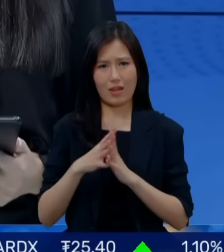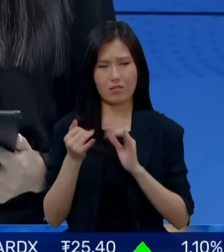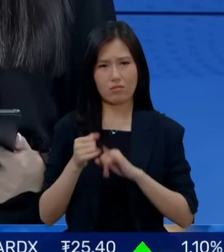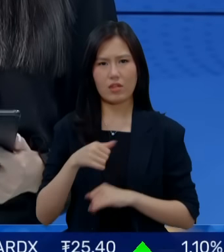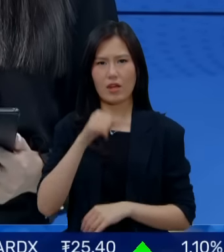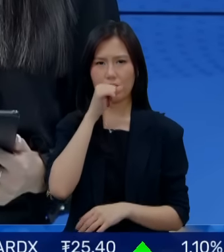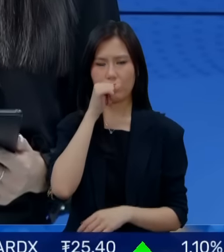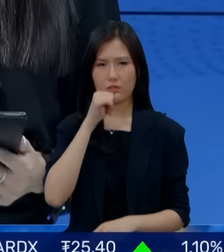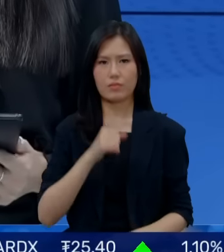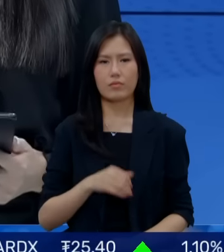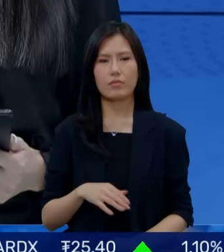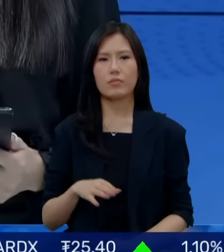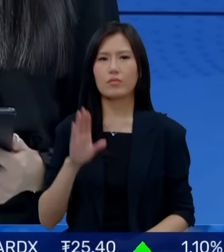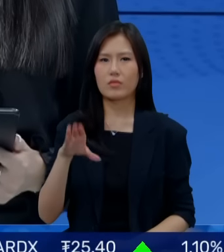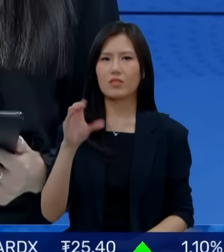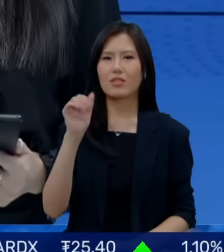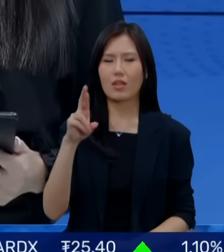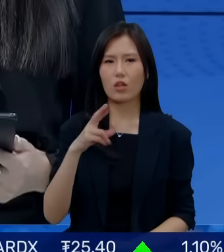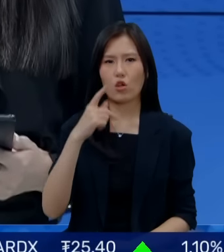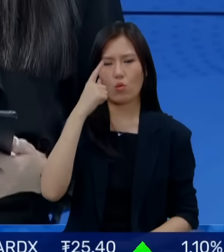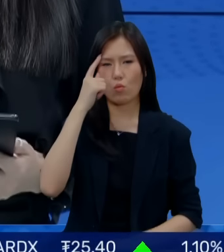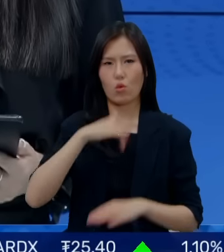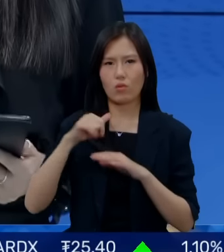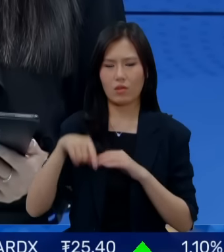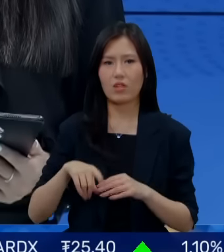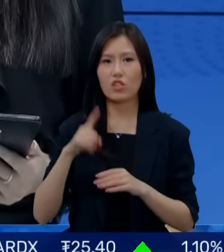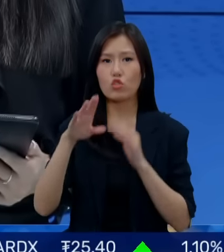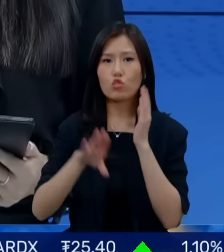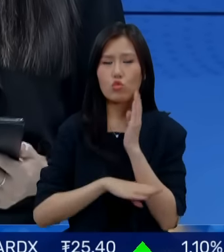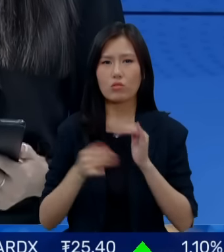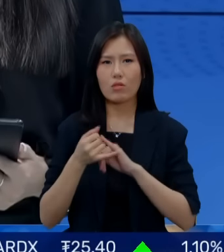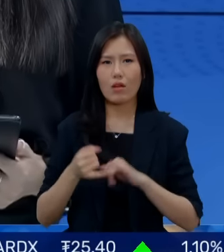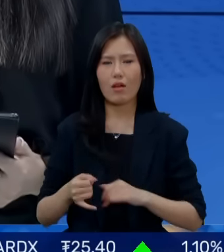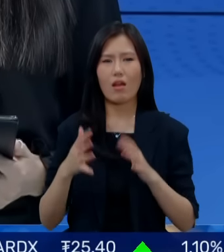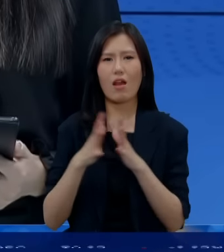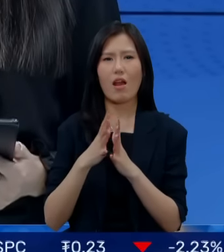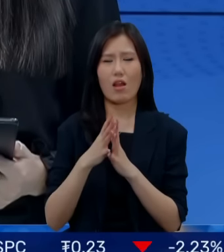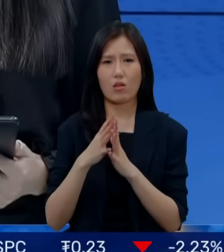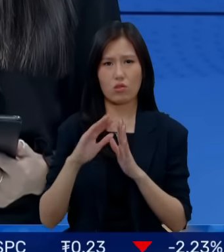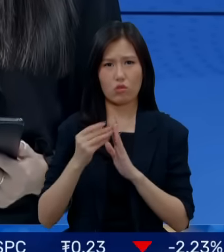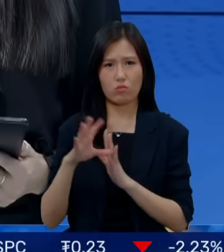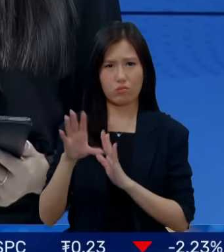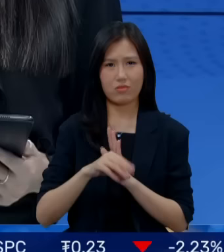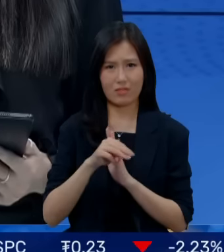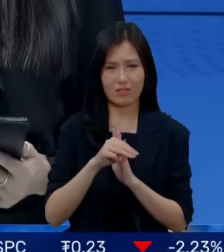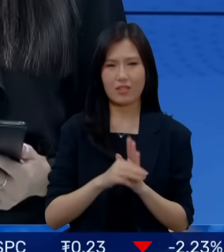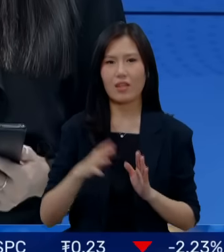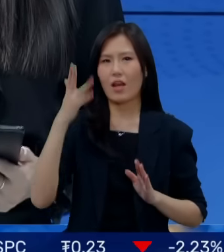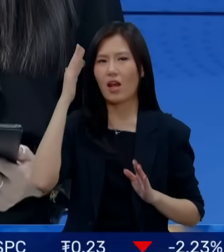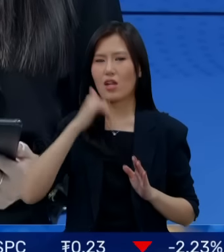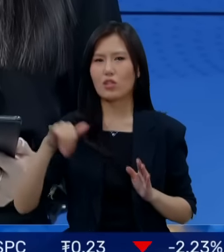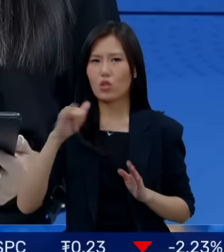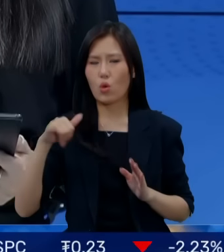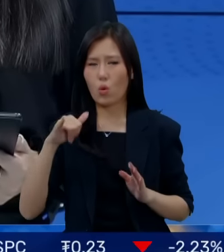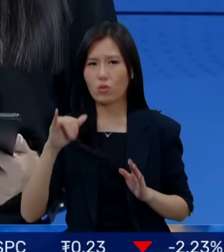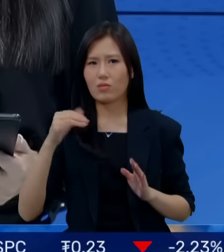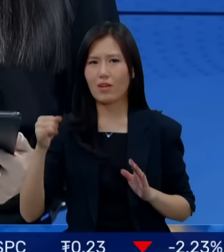цаая өдөрт 10 гэр бүл Монголд гэрлэлтээ цуслуулж байна гэж хэллээ шүү дээ. Тэгвэл энэ нь дэлхийн бусад улс орнуудтай харьцуулахад ер нь ямар төвшөнд байгаа